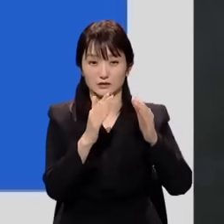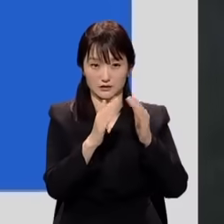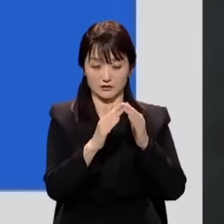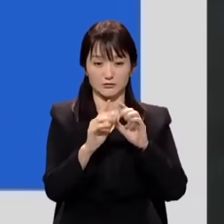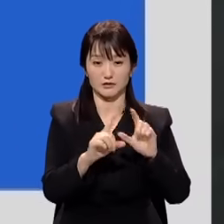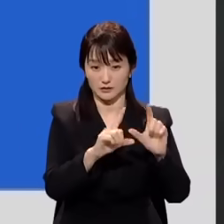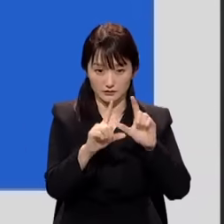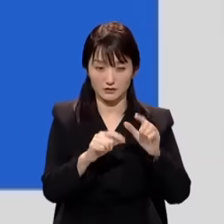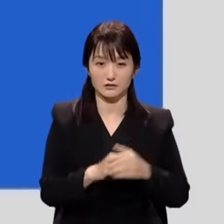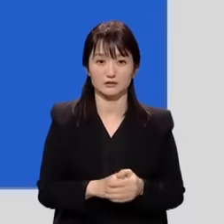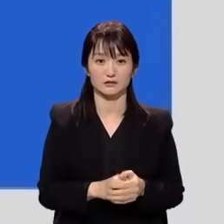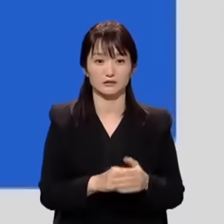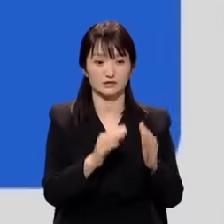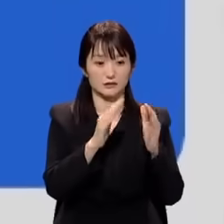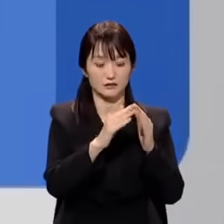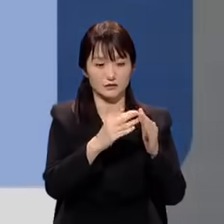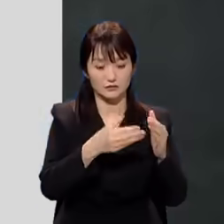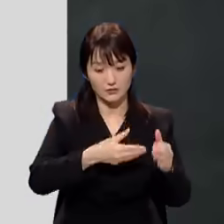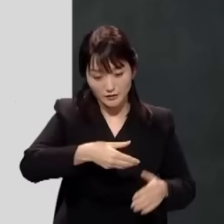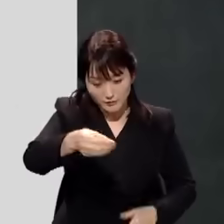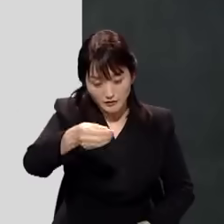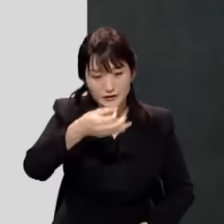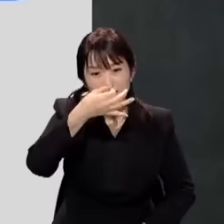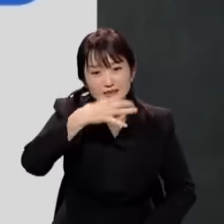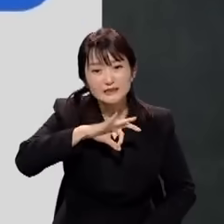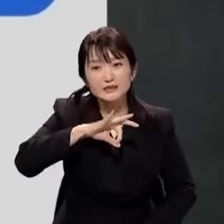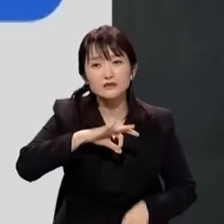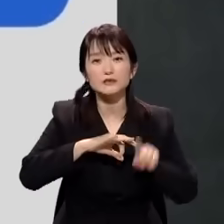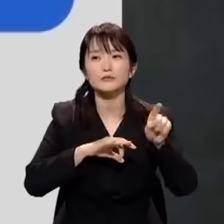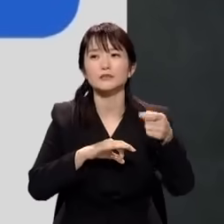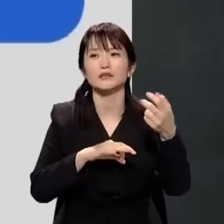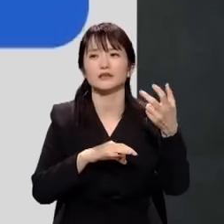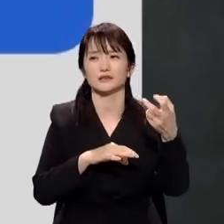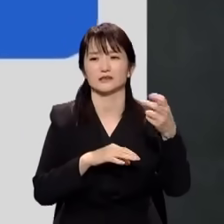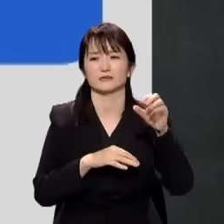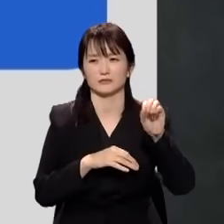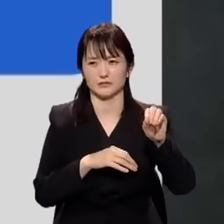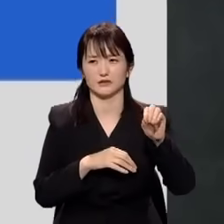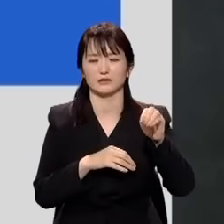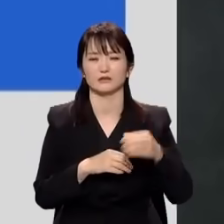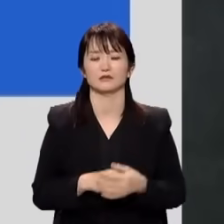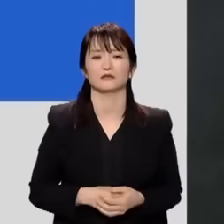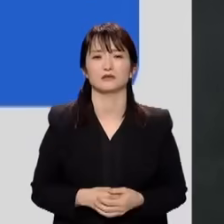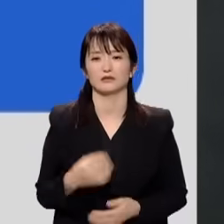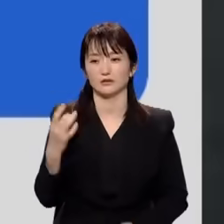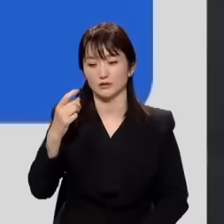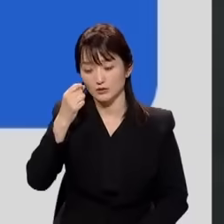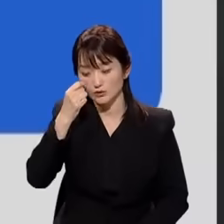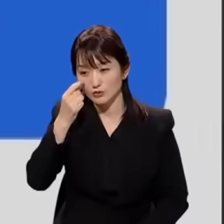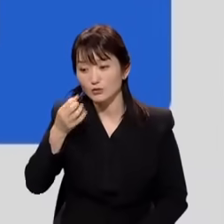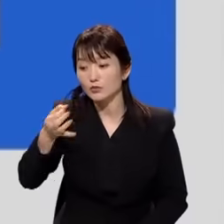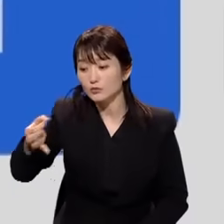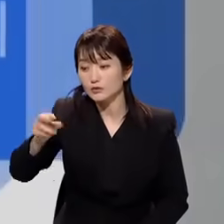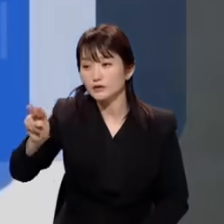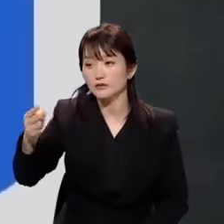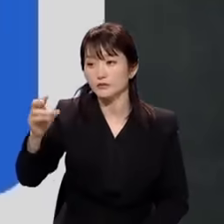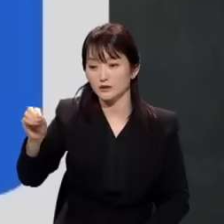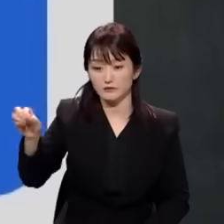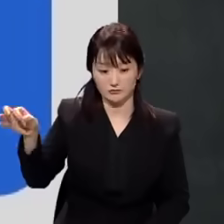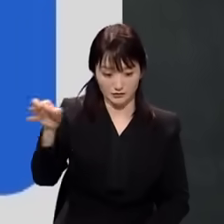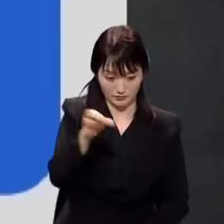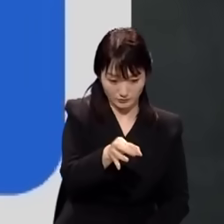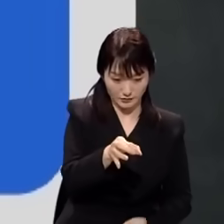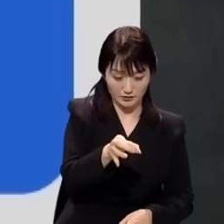않겠습니까? 그 집의 대출금 이자 비용이 170만 원이었기 때문에 원래 월세가 220만 원이니까 그걸